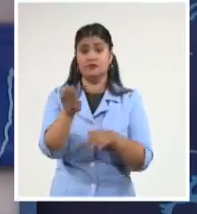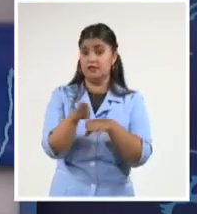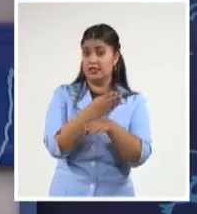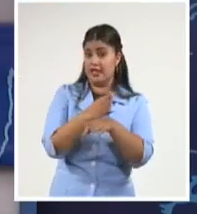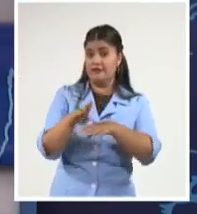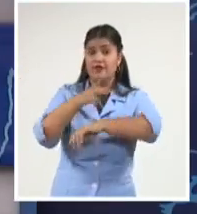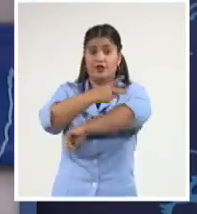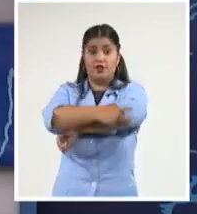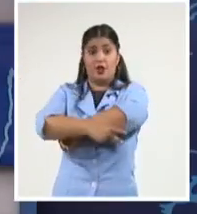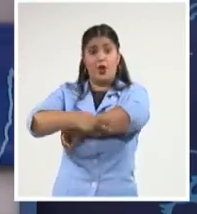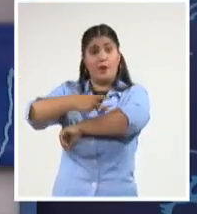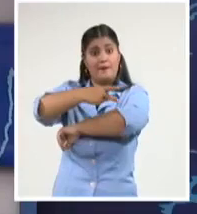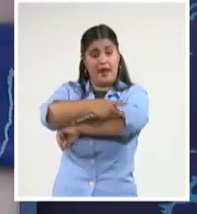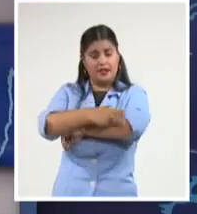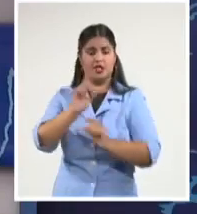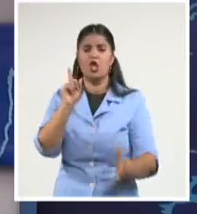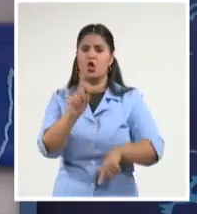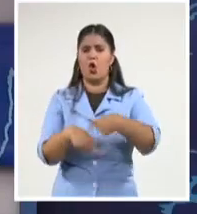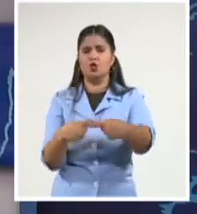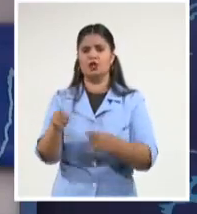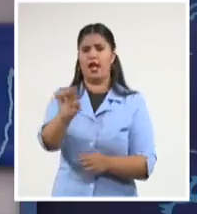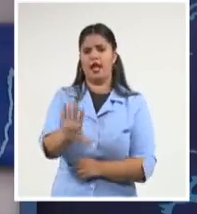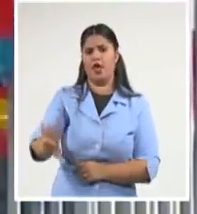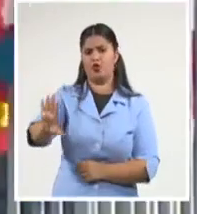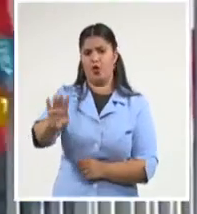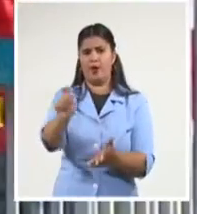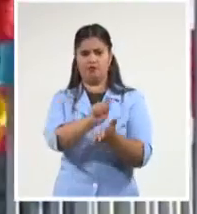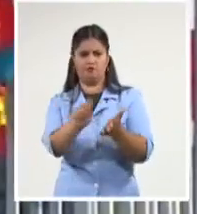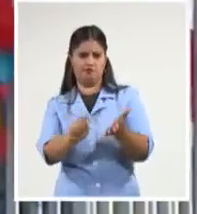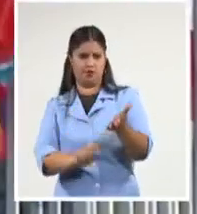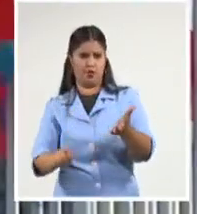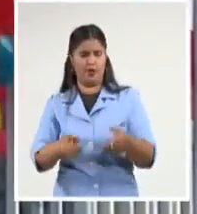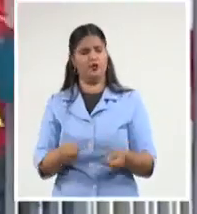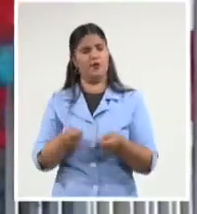a la hora de tratar los derechos humanos.